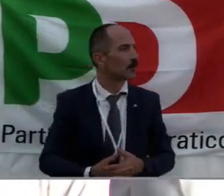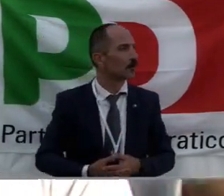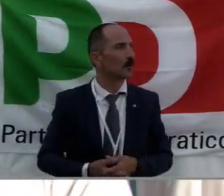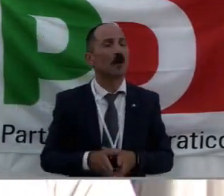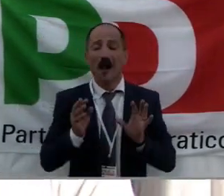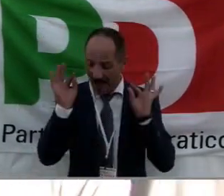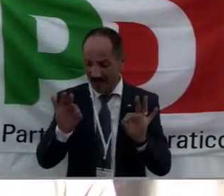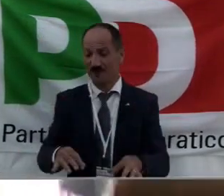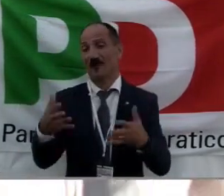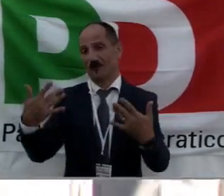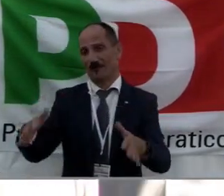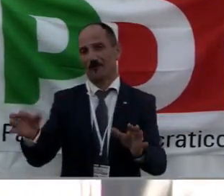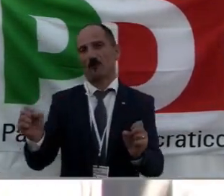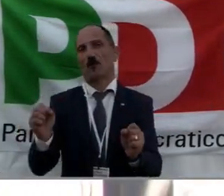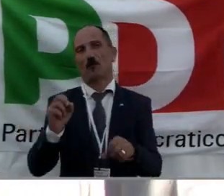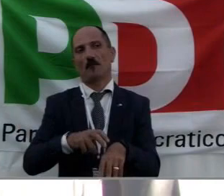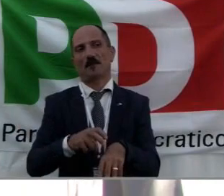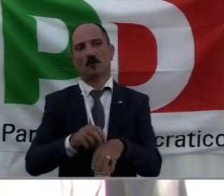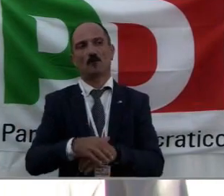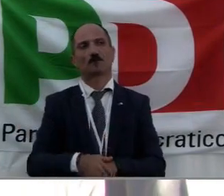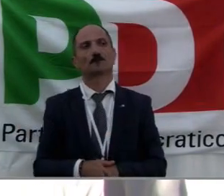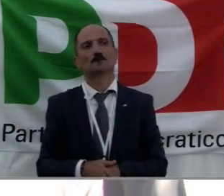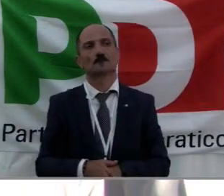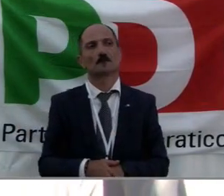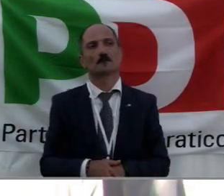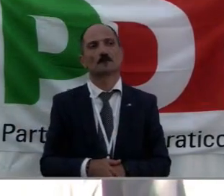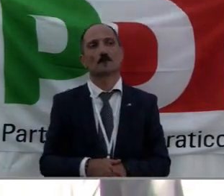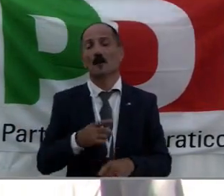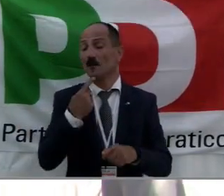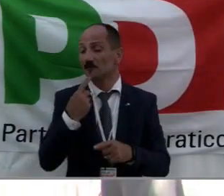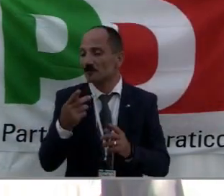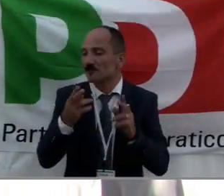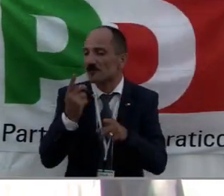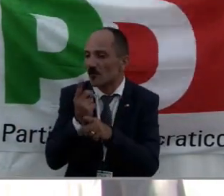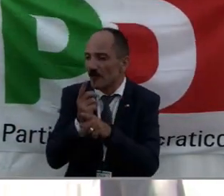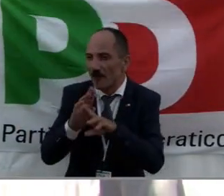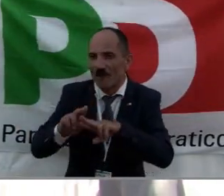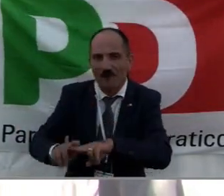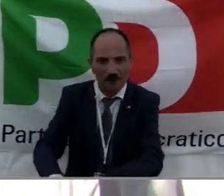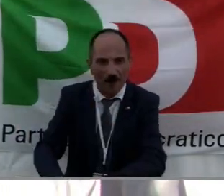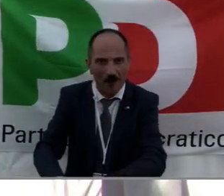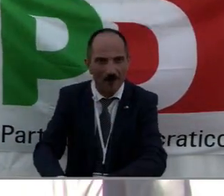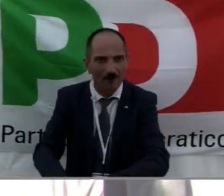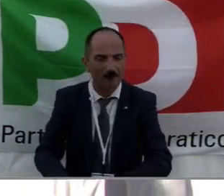È arrivato, ok, grazie. Diteci se dobbiamo fermarci, eh?